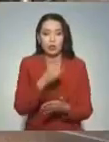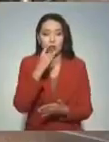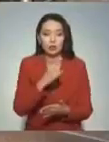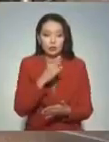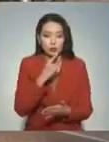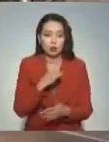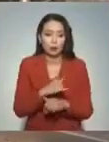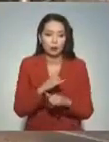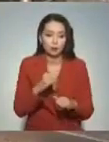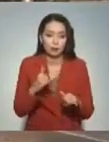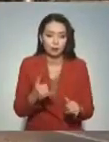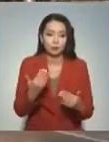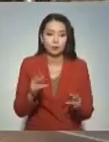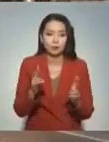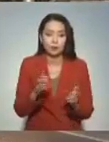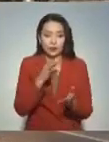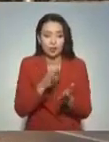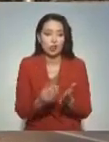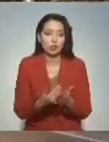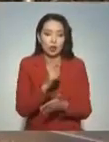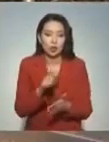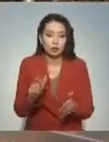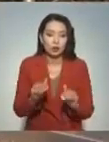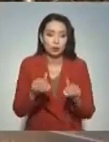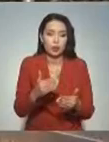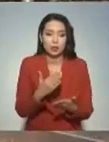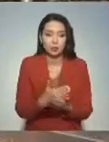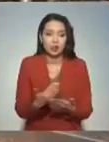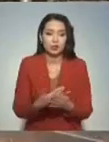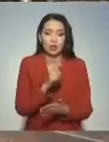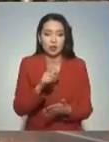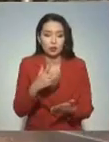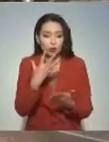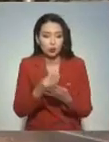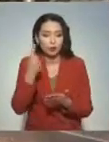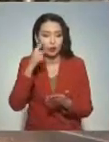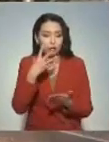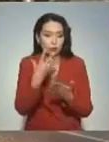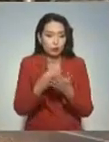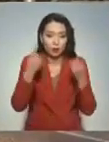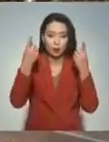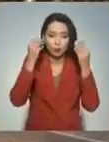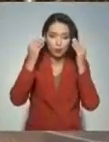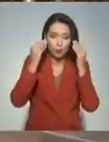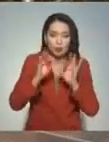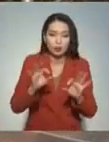үшін. Бір атап өтетін ол жаңа адамдар келеді. Жаңа адамдар келгенде жаңа оймен, жаңа пікірмен келеді. Жаңа бір